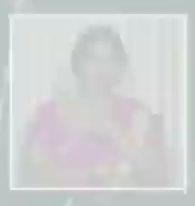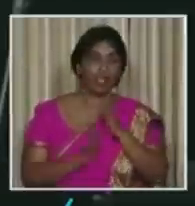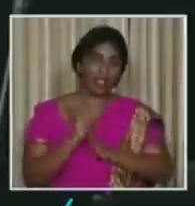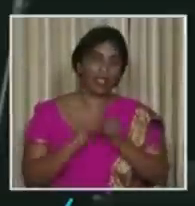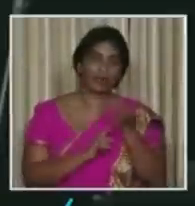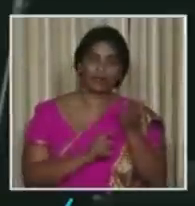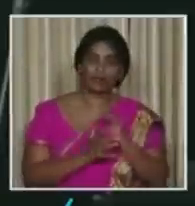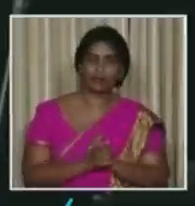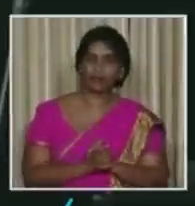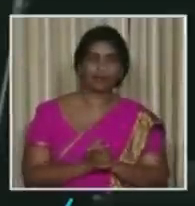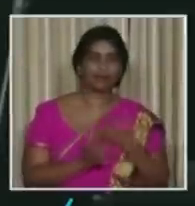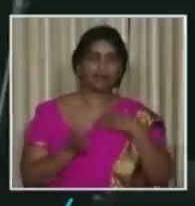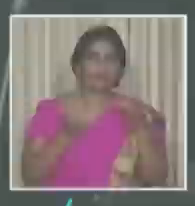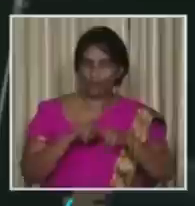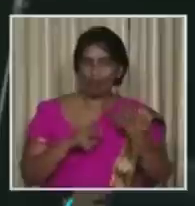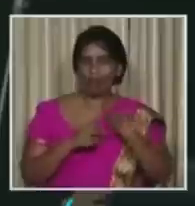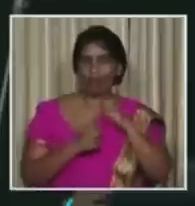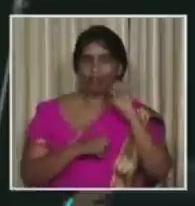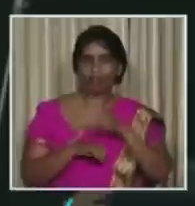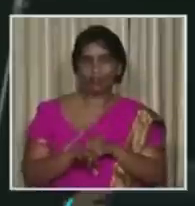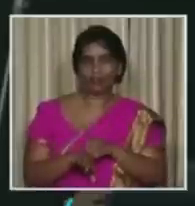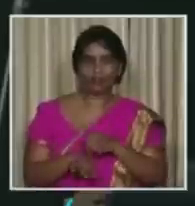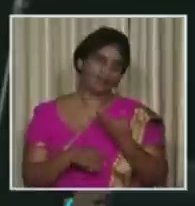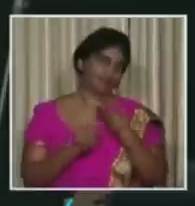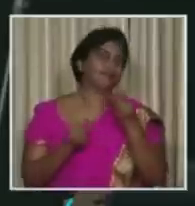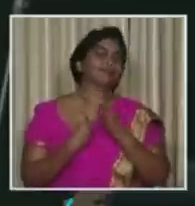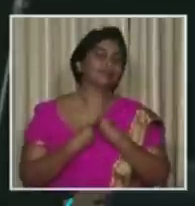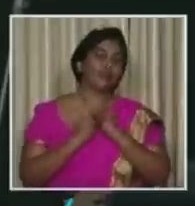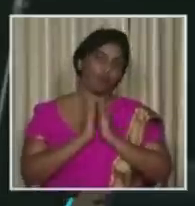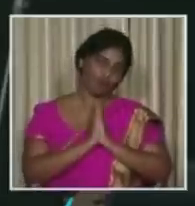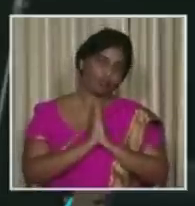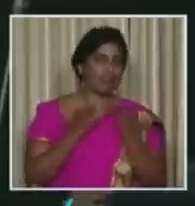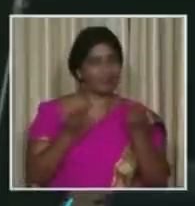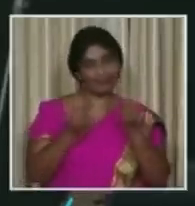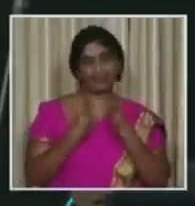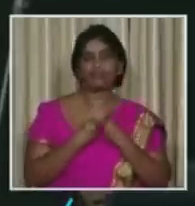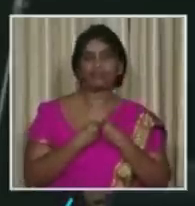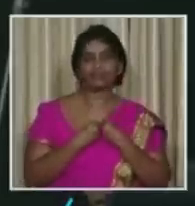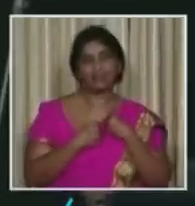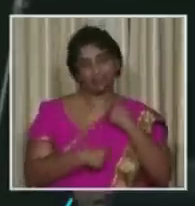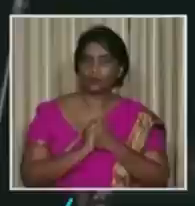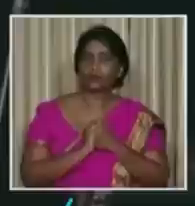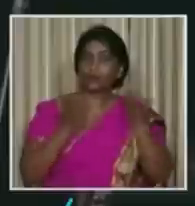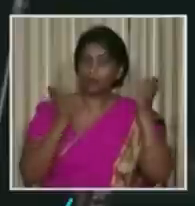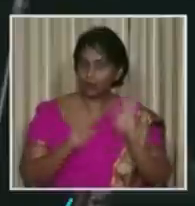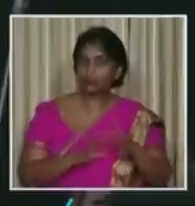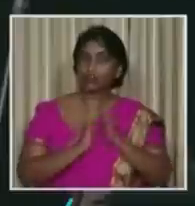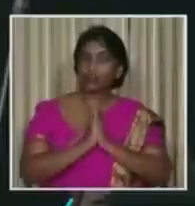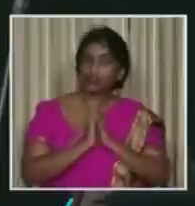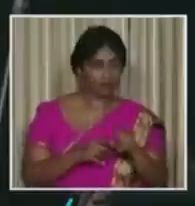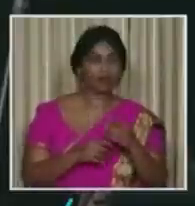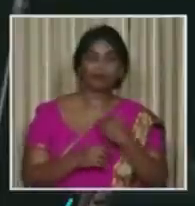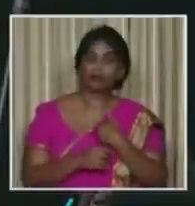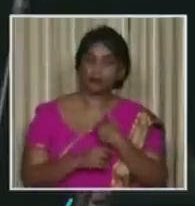රෙකෝඩින් එක? අපි කිසිම පක්ෂයක එල්ලිලා නැහැ. අනේ සර් මට මොකක් හරි බුද්ධ ශාසන හරි කමක් නැහැ. රාජ්‍යමතිකමක් දෙන්න. බුද්ධ ශාසන බෑ